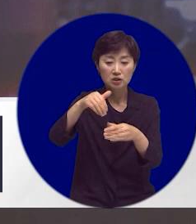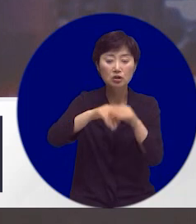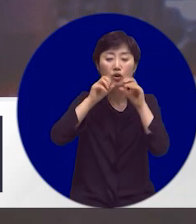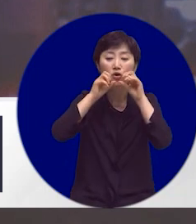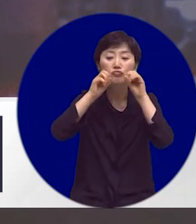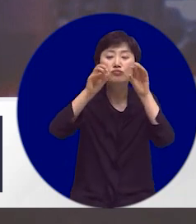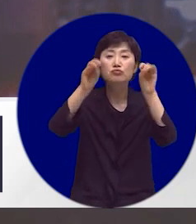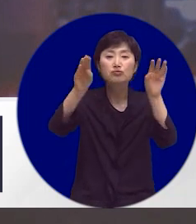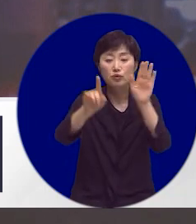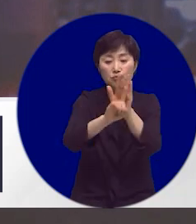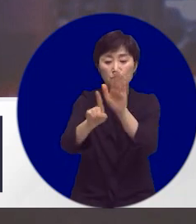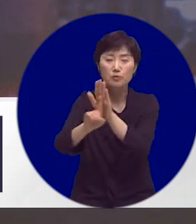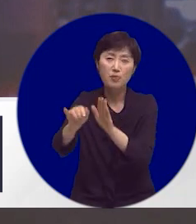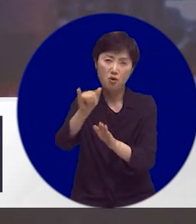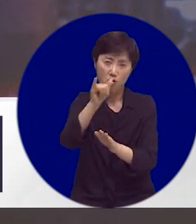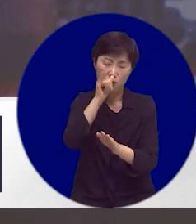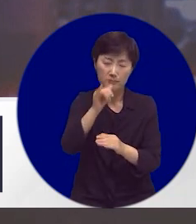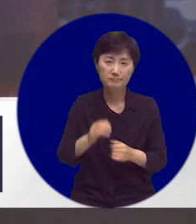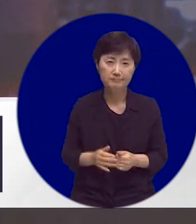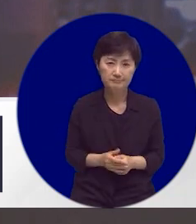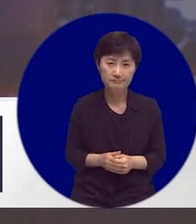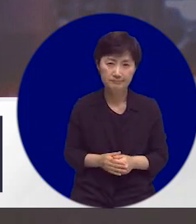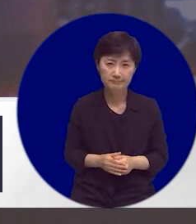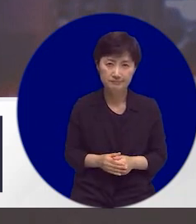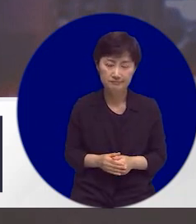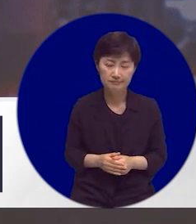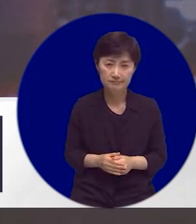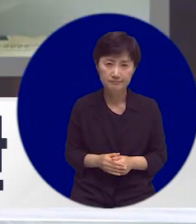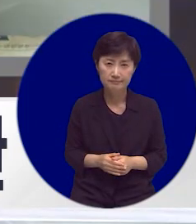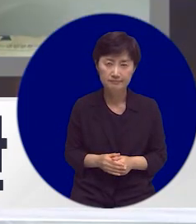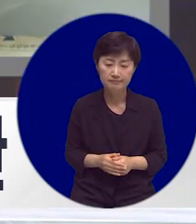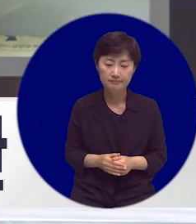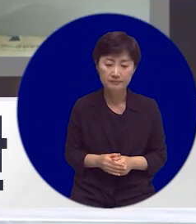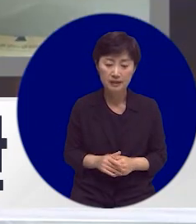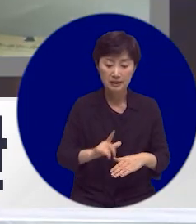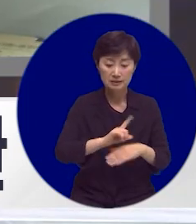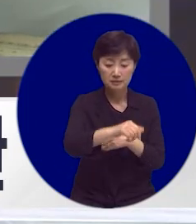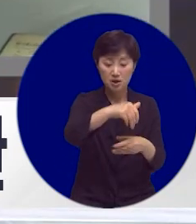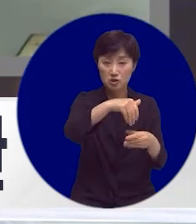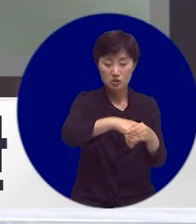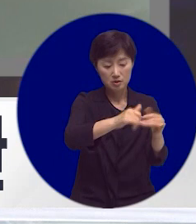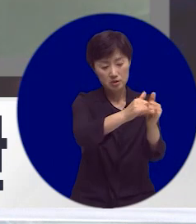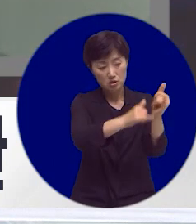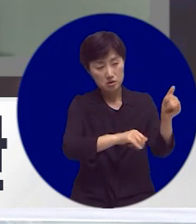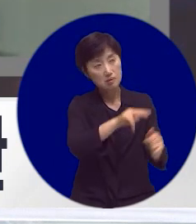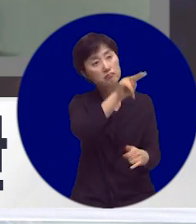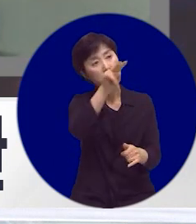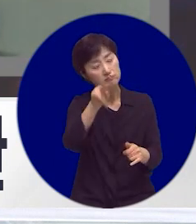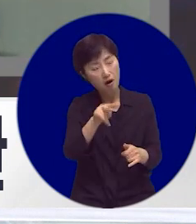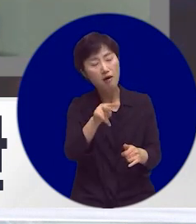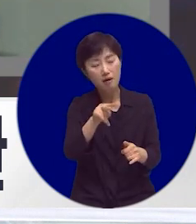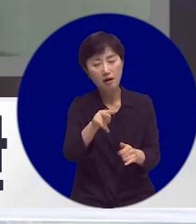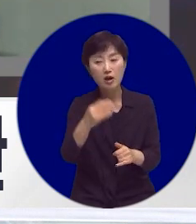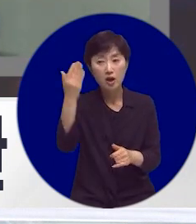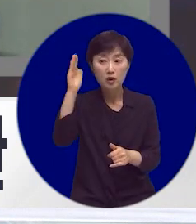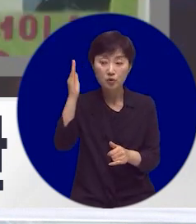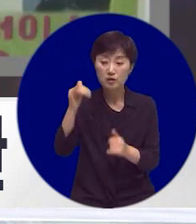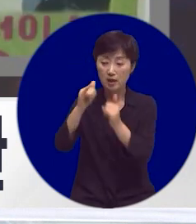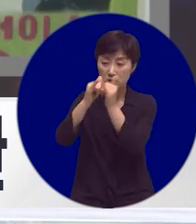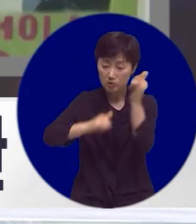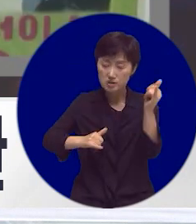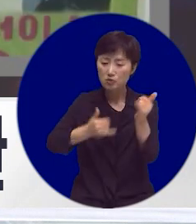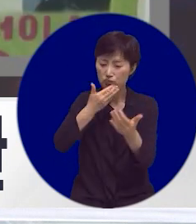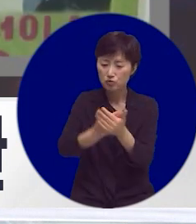선거연수원 전시홍보체험관에서 특별전시회를 개최합니다. 이번 특별전시회는 지방선거의 역사를 돌아보고